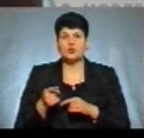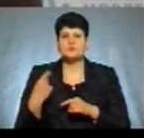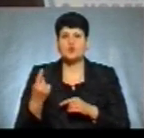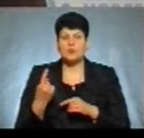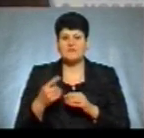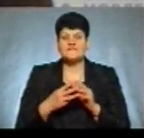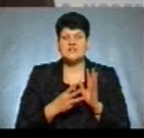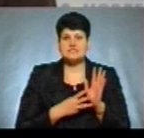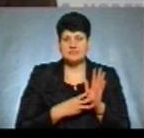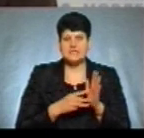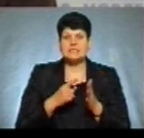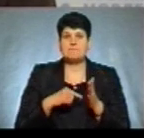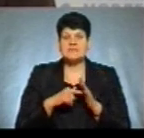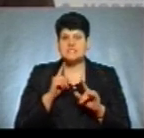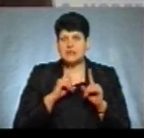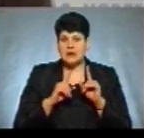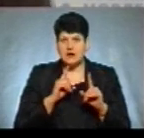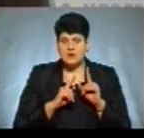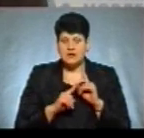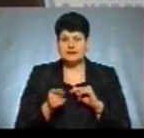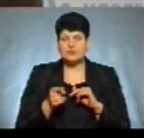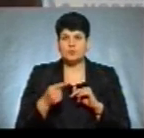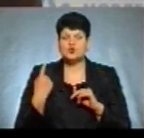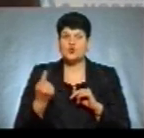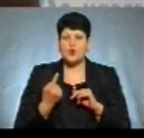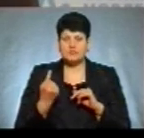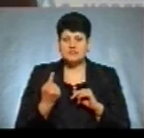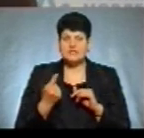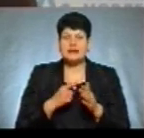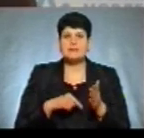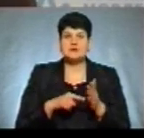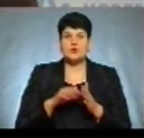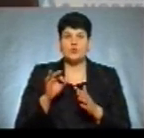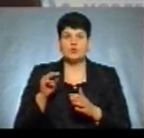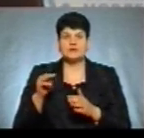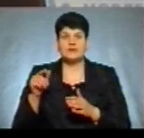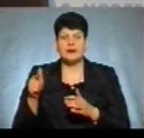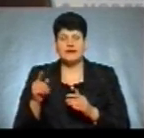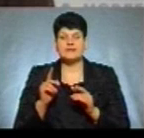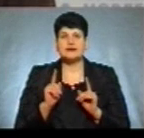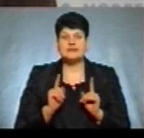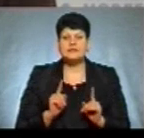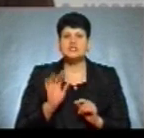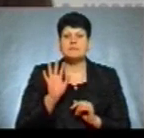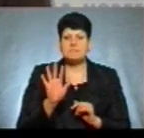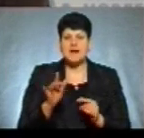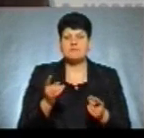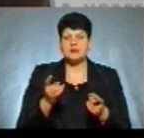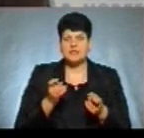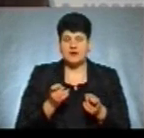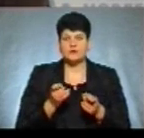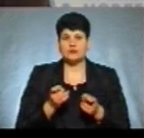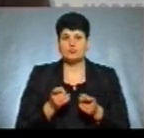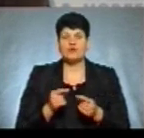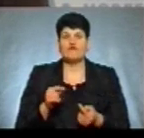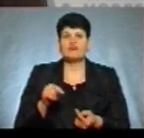з 18 міських рад Тернопільської області і міських ОТГ лише 5 прийняли відповідно рішення про визначення